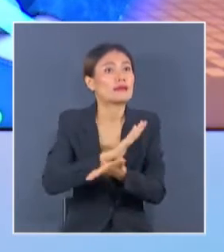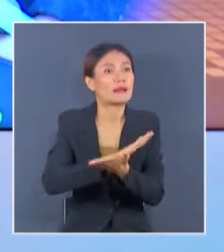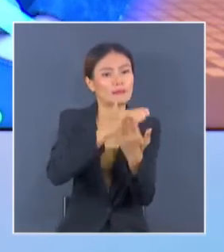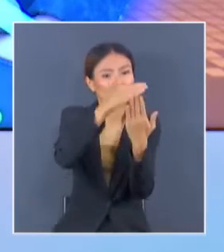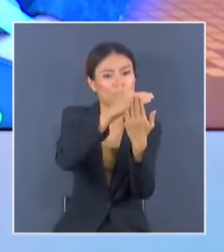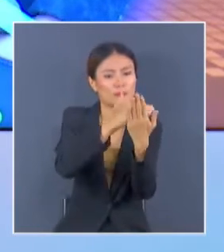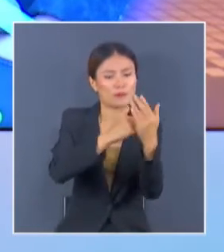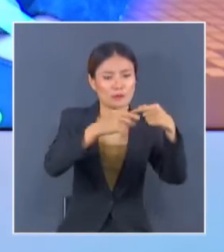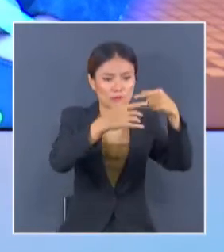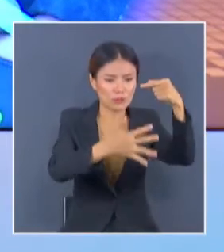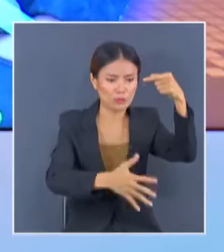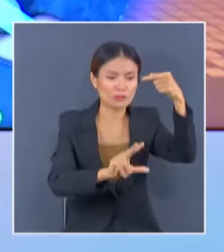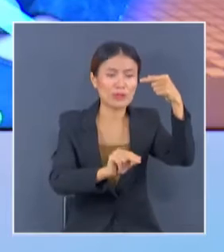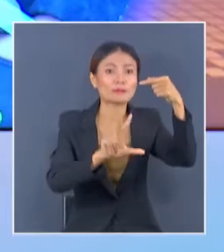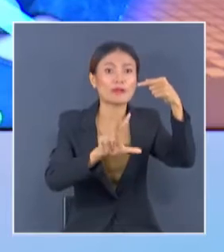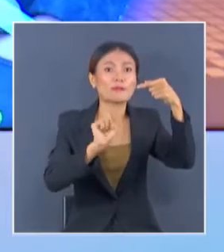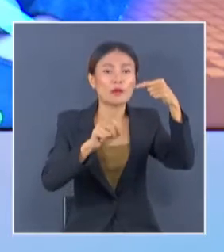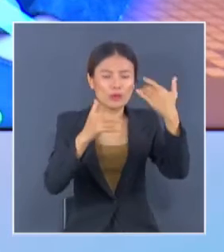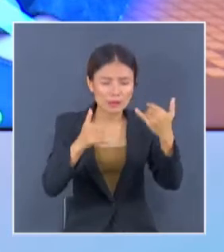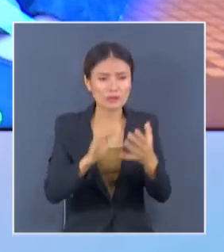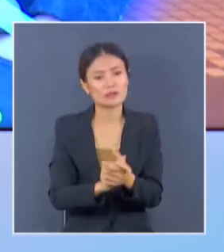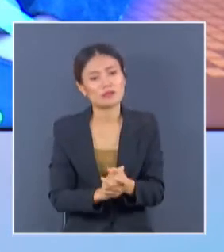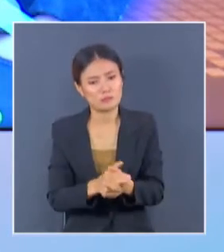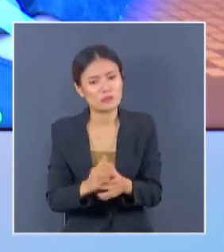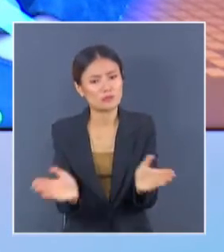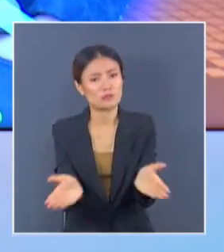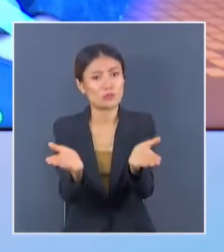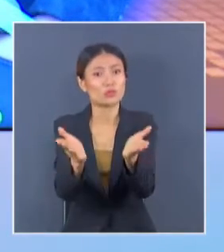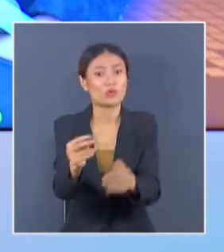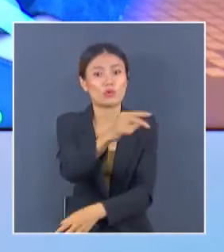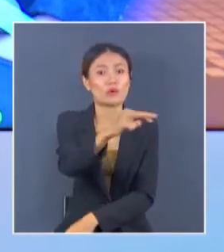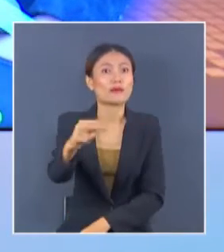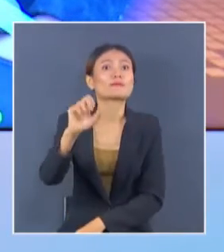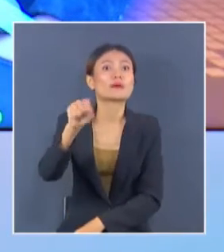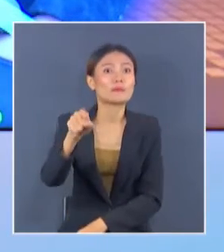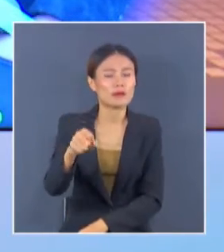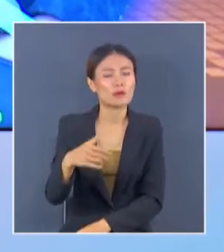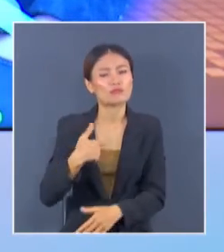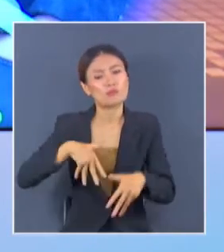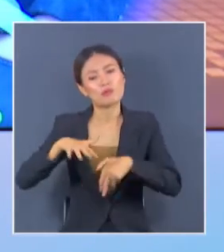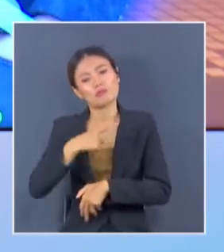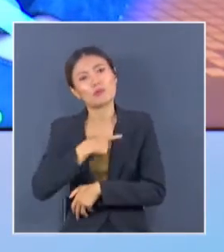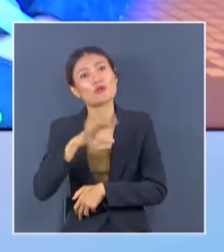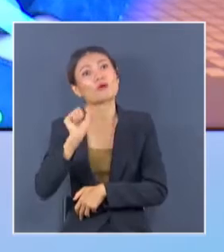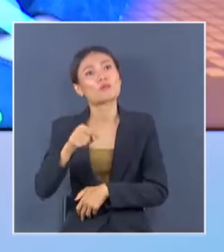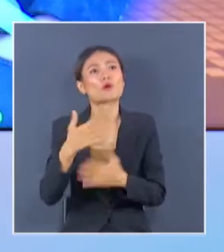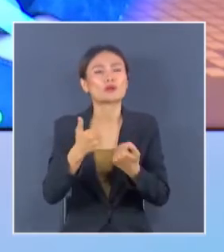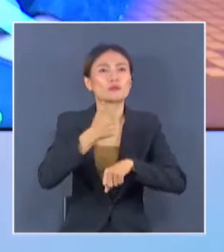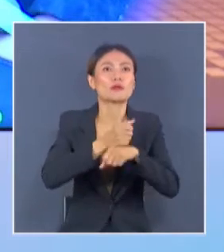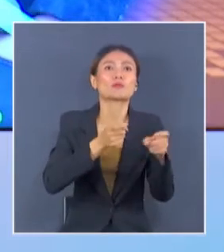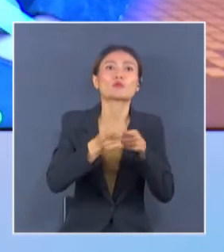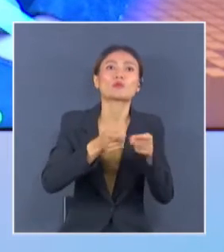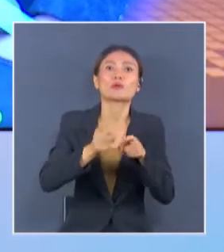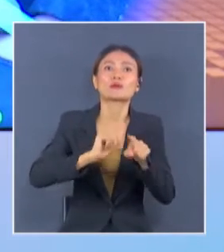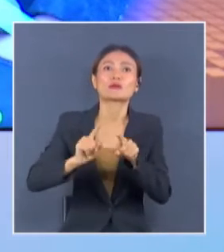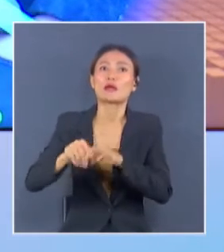าได้มีการสนับสนุนกิจกรรมว่ายน้ำข้ามโขงของเขานะคะซึ่งล่าสุดทางผู้จัดการส่วนตัวของโตโน่ได้ออกมาชี้แจงถึงเรื่องนี้แล้วค่ะว่าเงินที่ได้มา